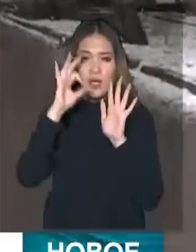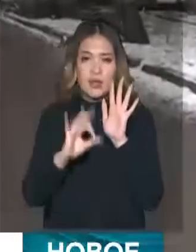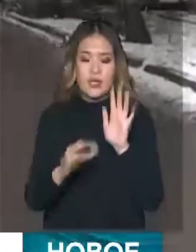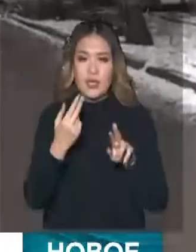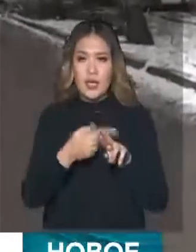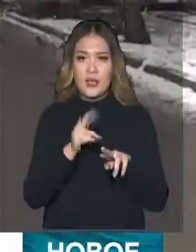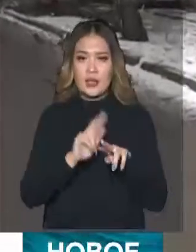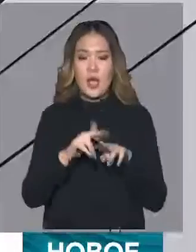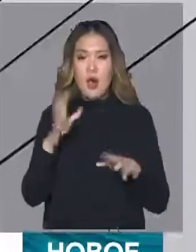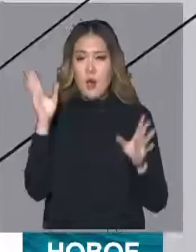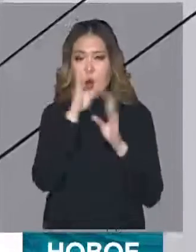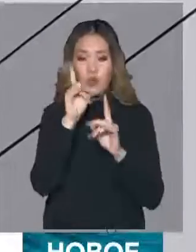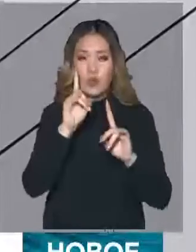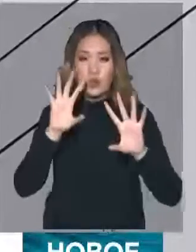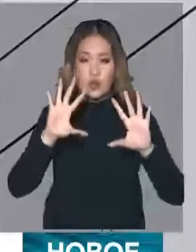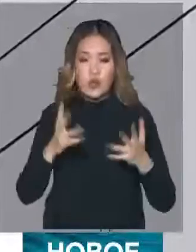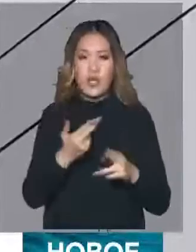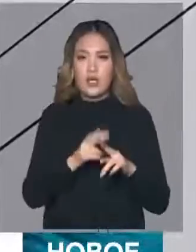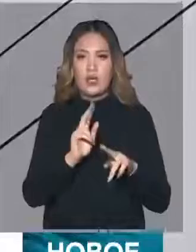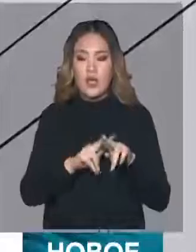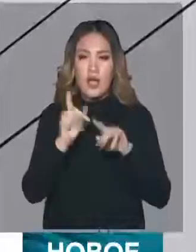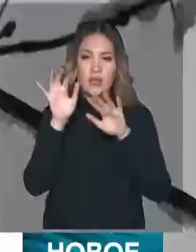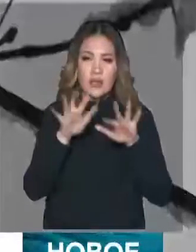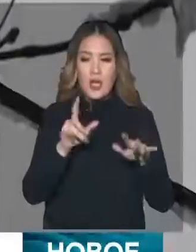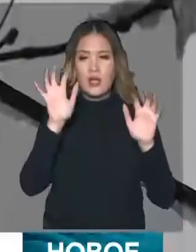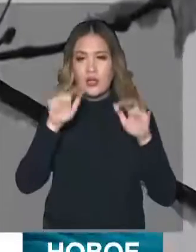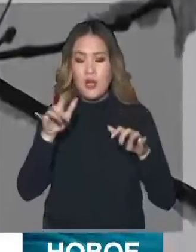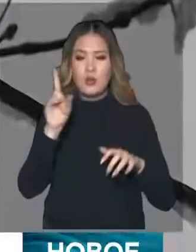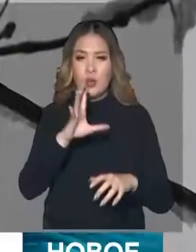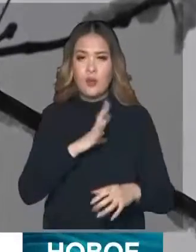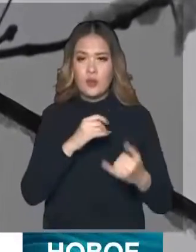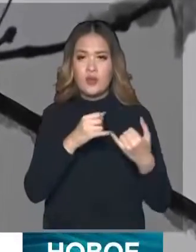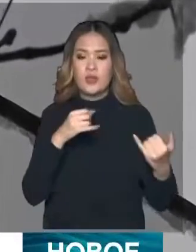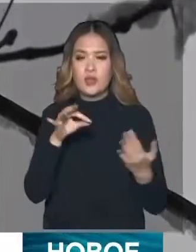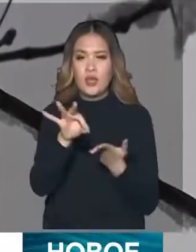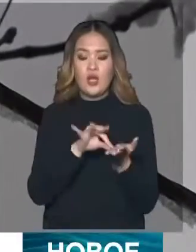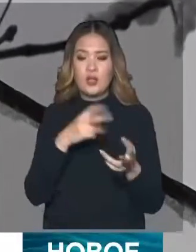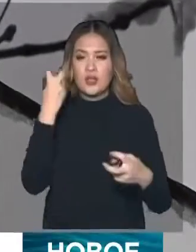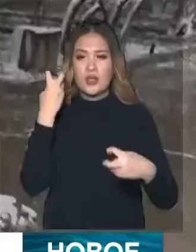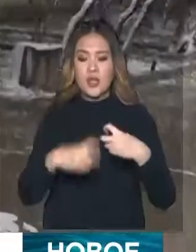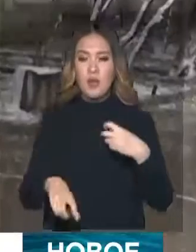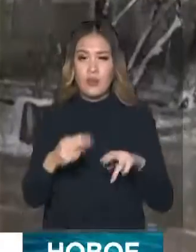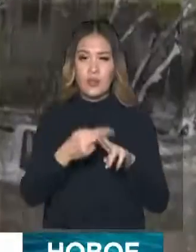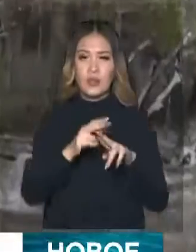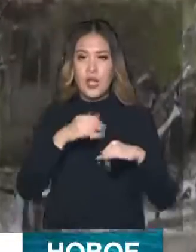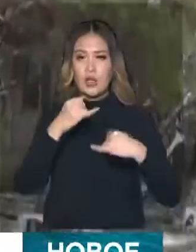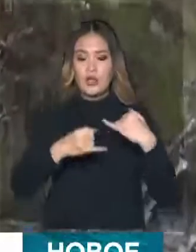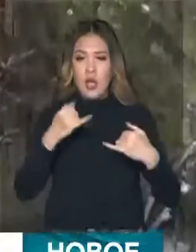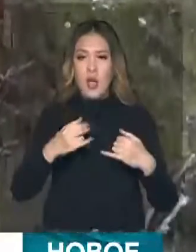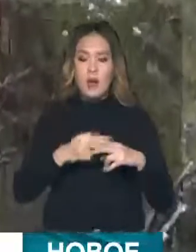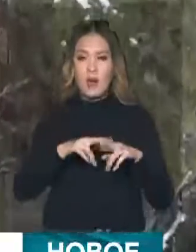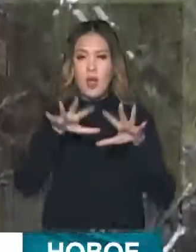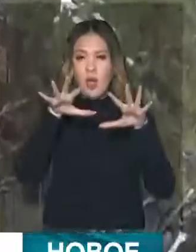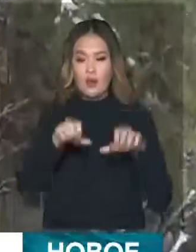следствие, при любой непогоде, в данном случае осадков в виде снега, провода замыкают и обрываются, повреждаются изоляторы, падают